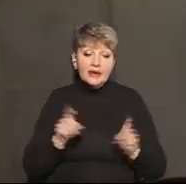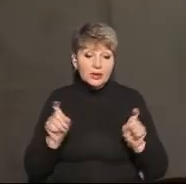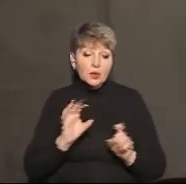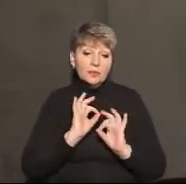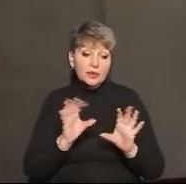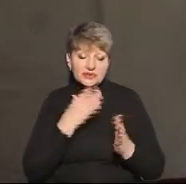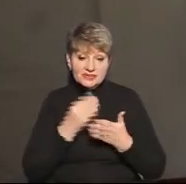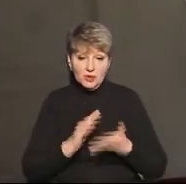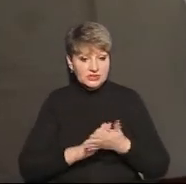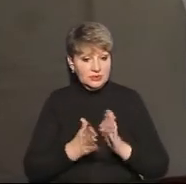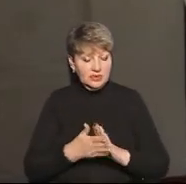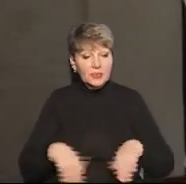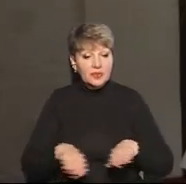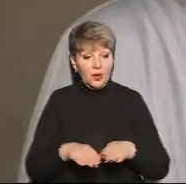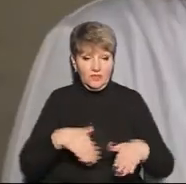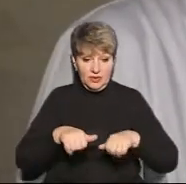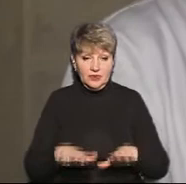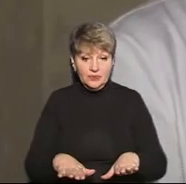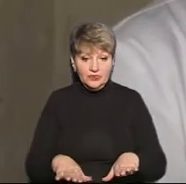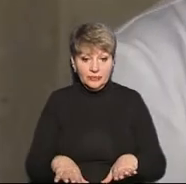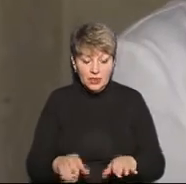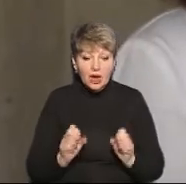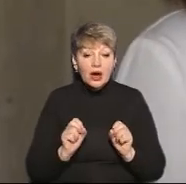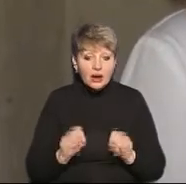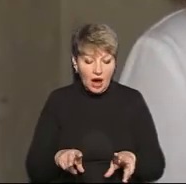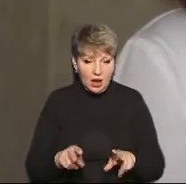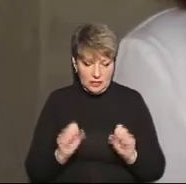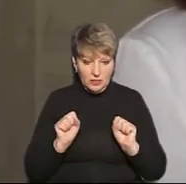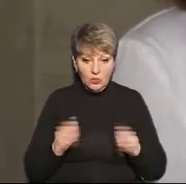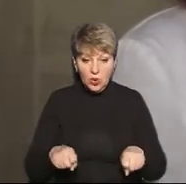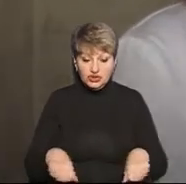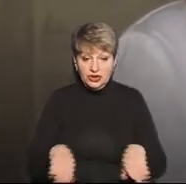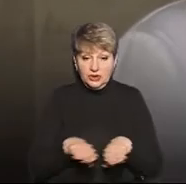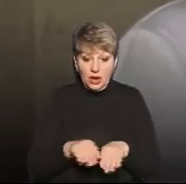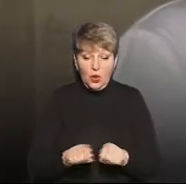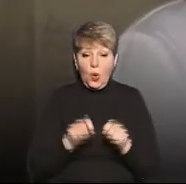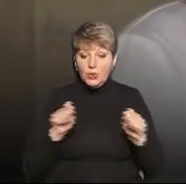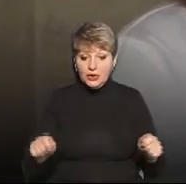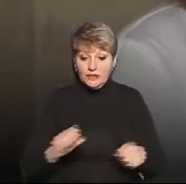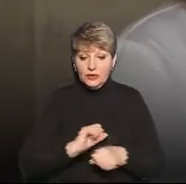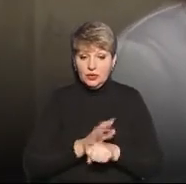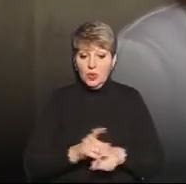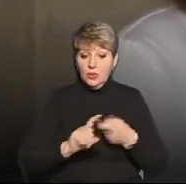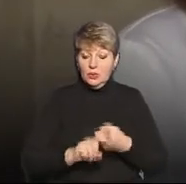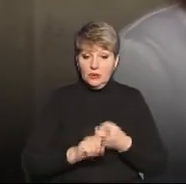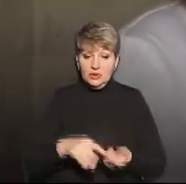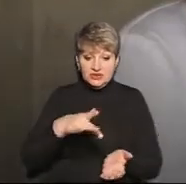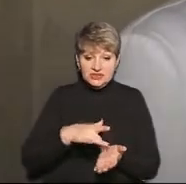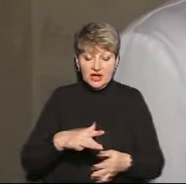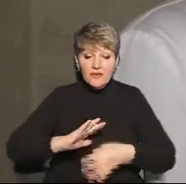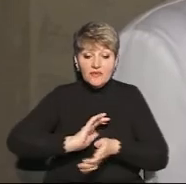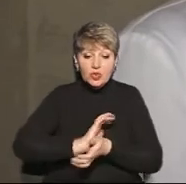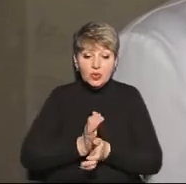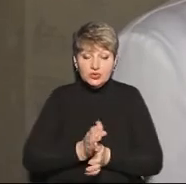пояснює своє ставлення до такого рішення. Як можна так відкривати ковідний центр в густонаселеному районі,